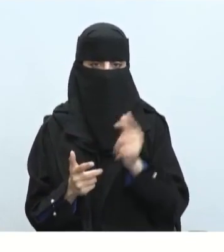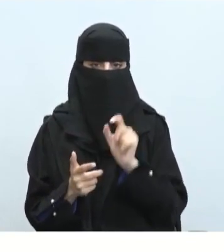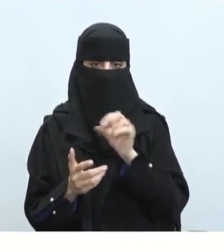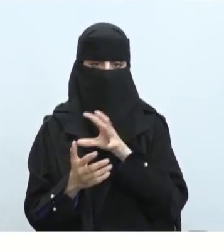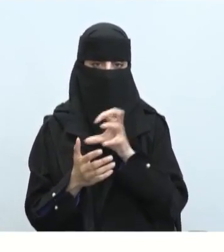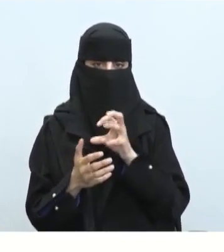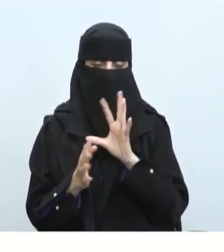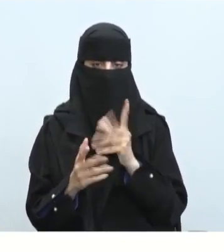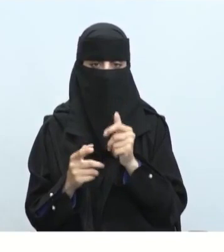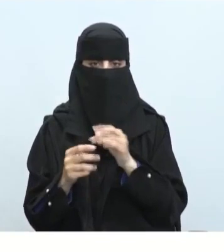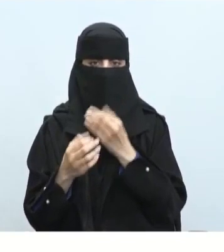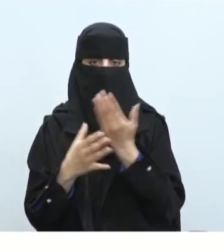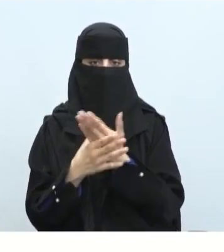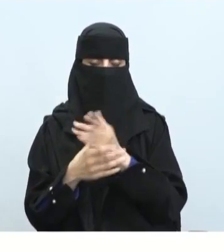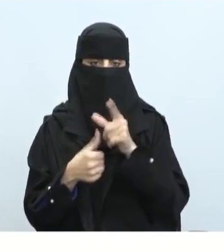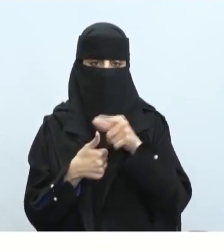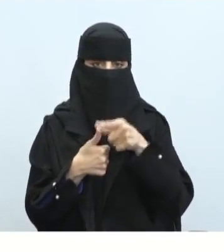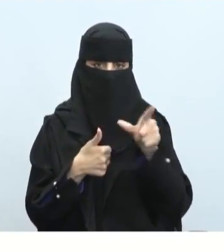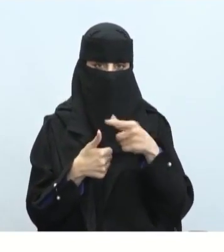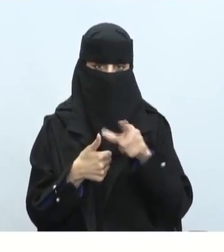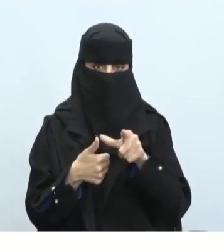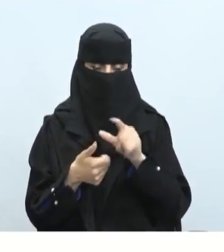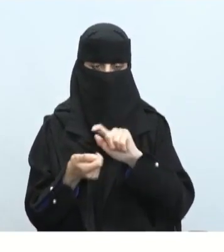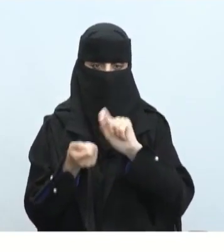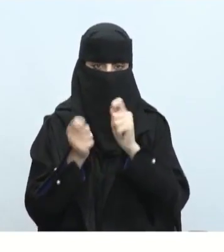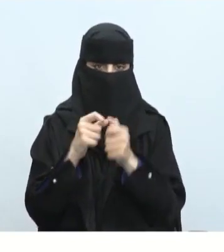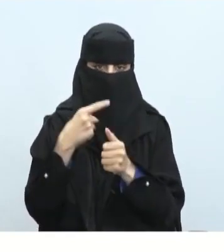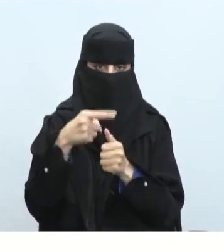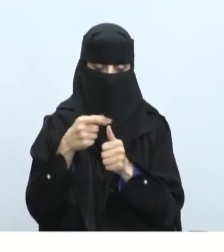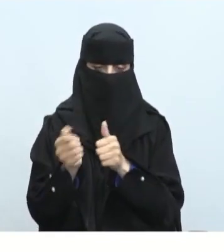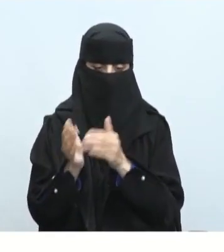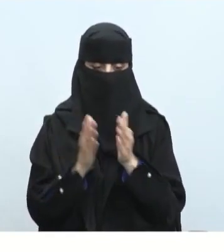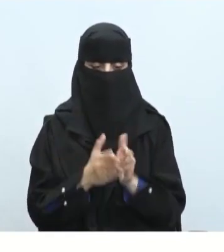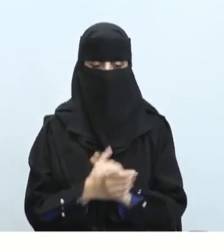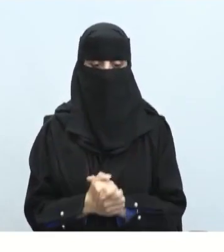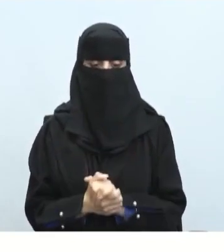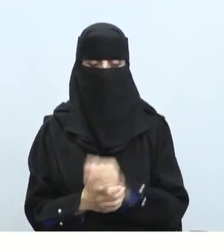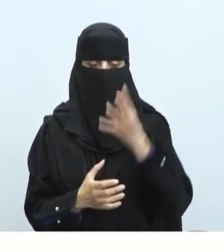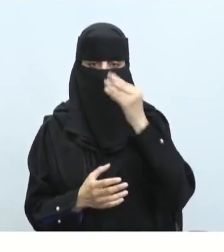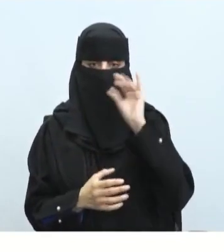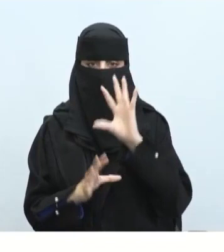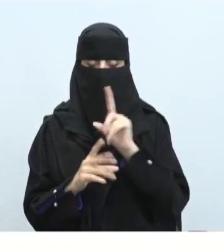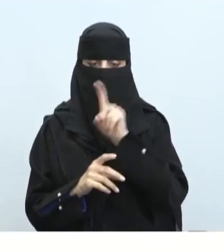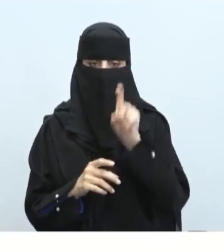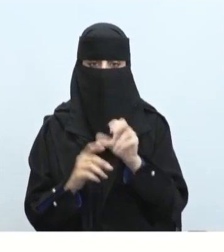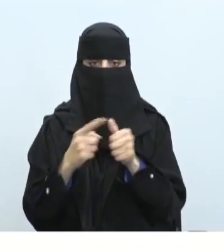منصوبه ما هي علامه نصب جمع المذكر السالم